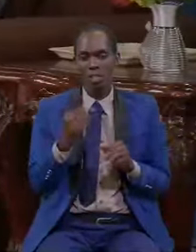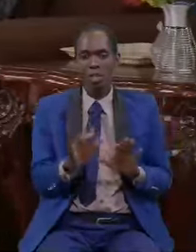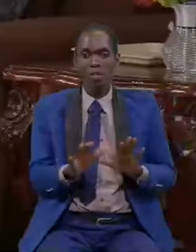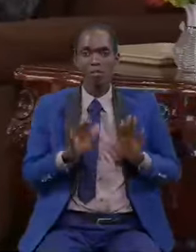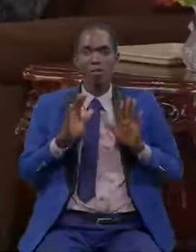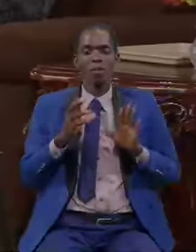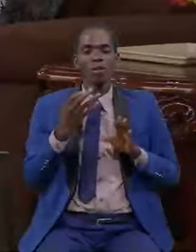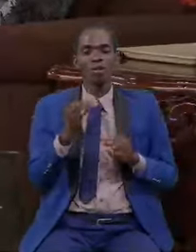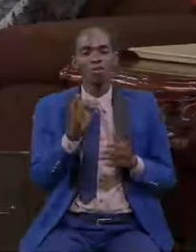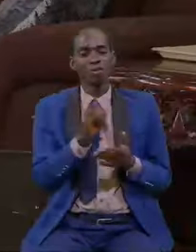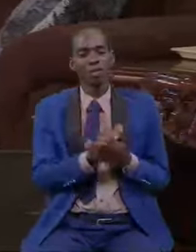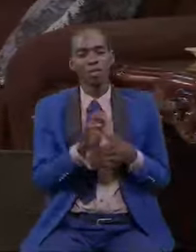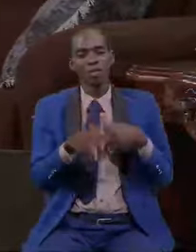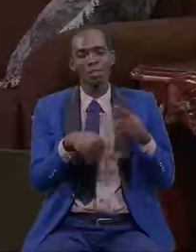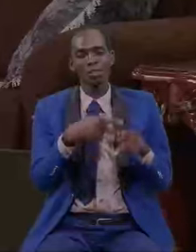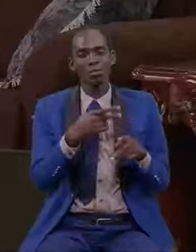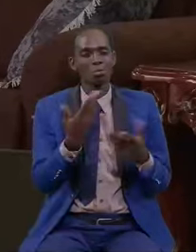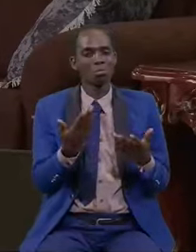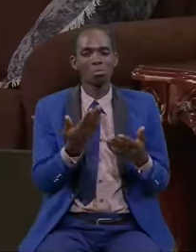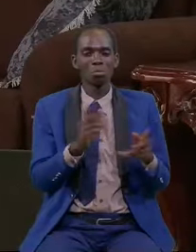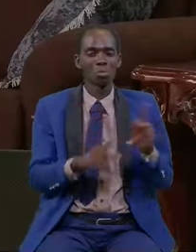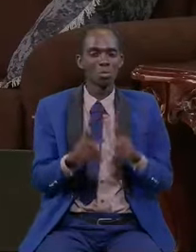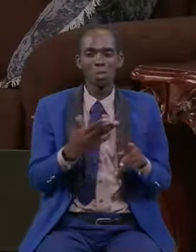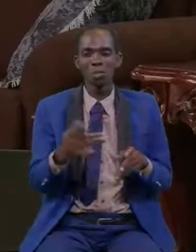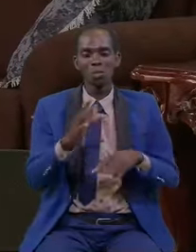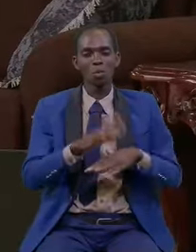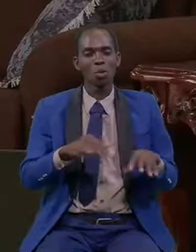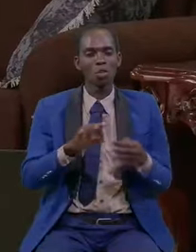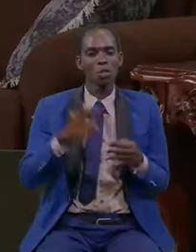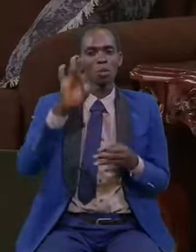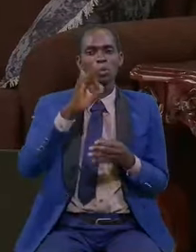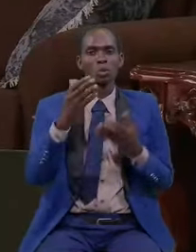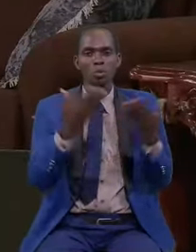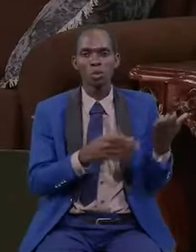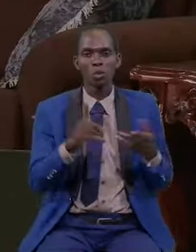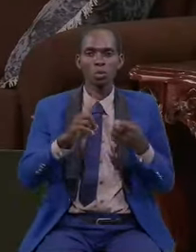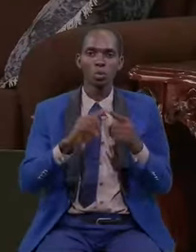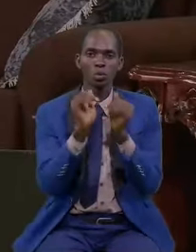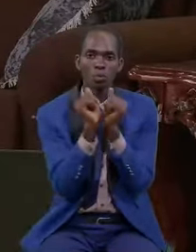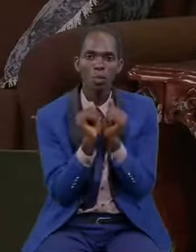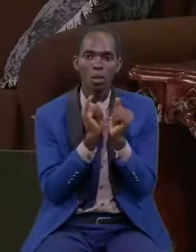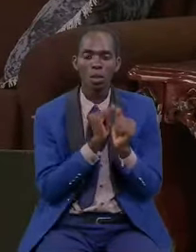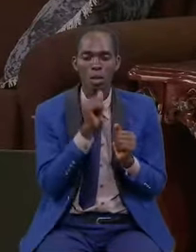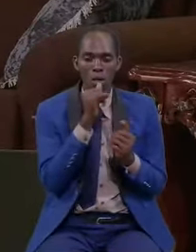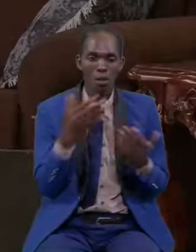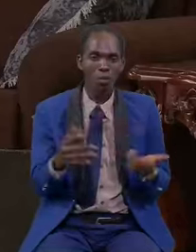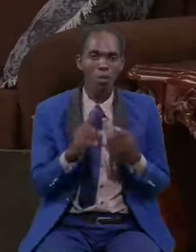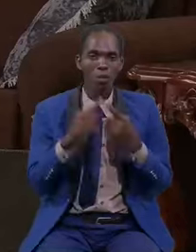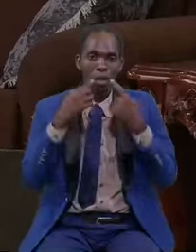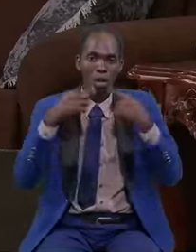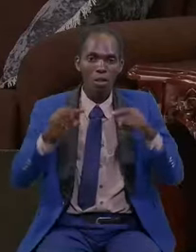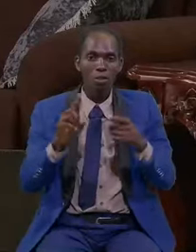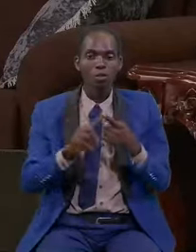souris, ou bien ces soi-disant esprits vous asservissent. Je suis venu vous